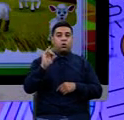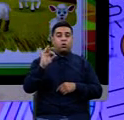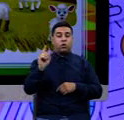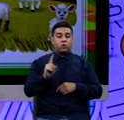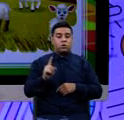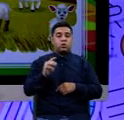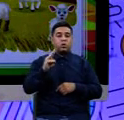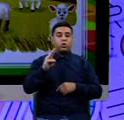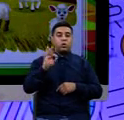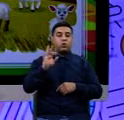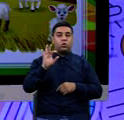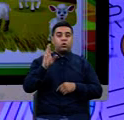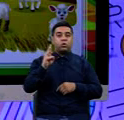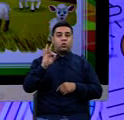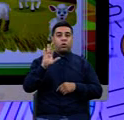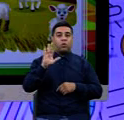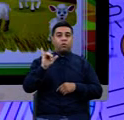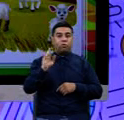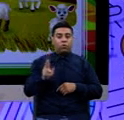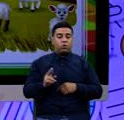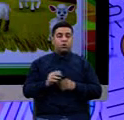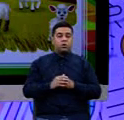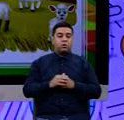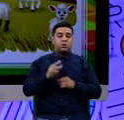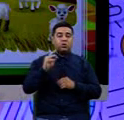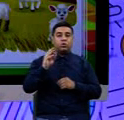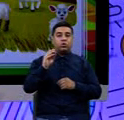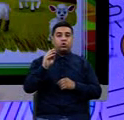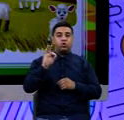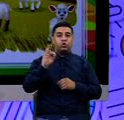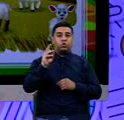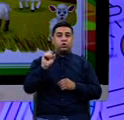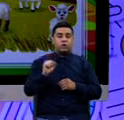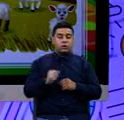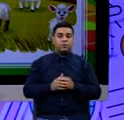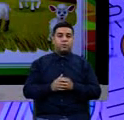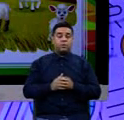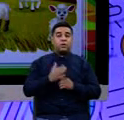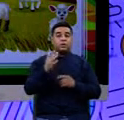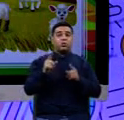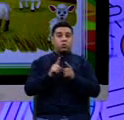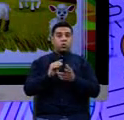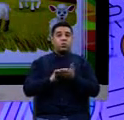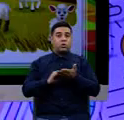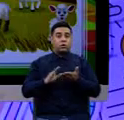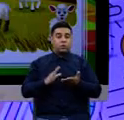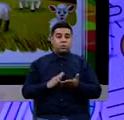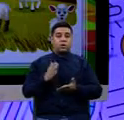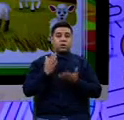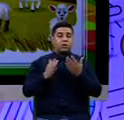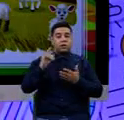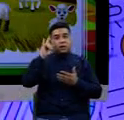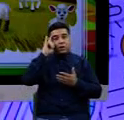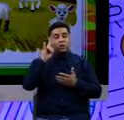hamda jo'jalar tasvirlangan ekan. Siz ham aynan shunday yozdingizmi? Agar